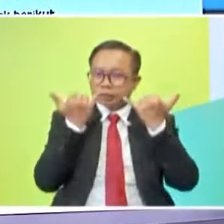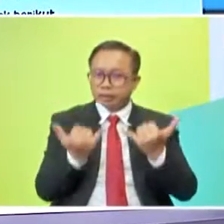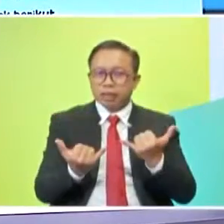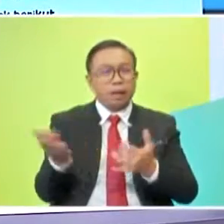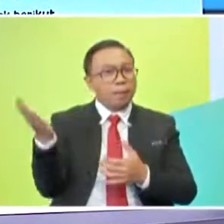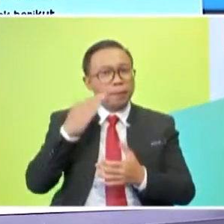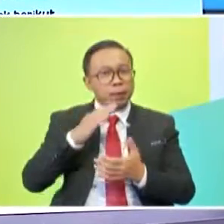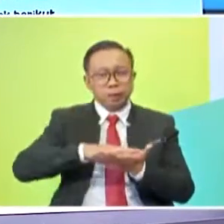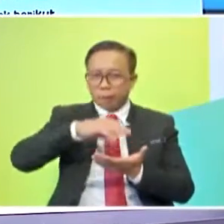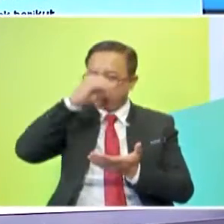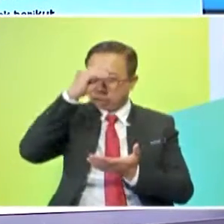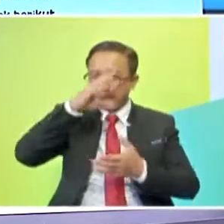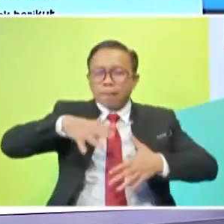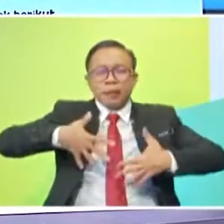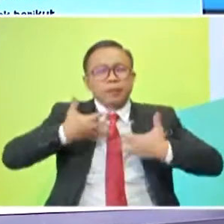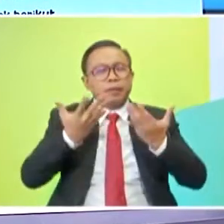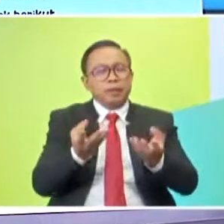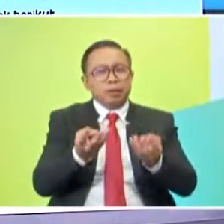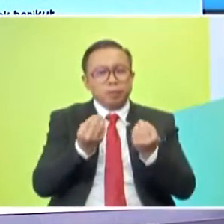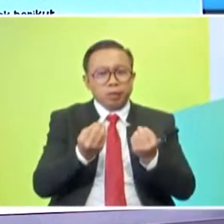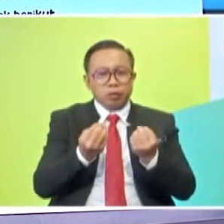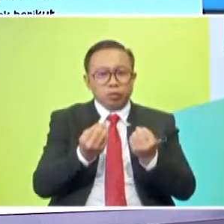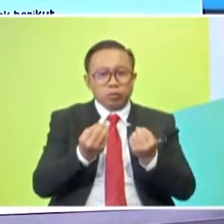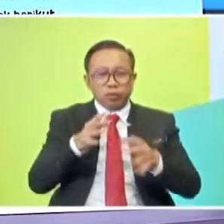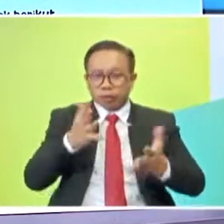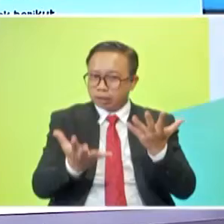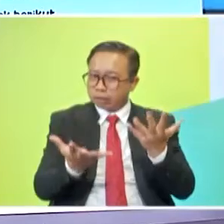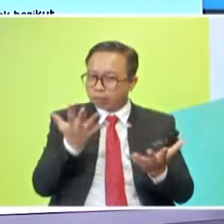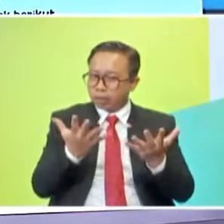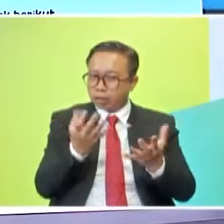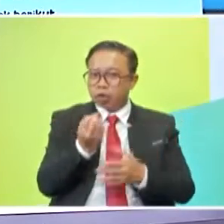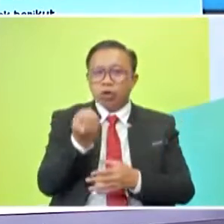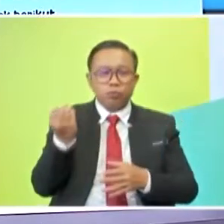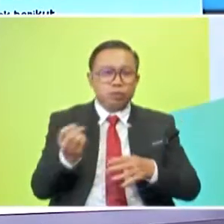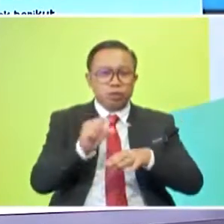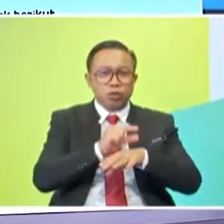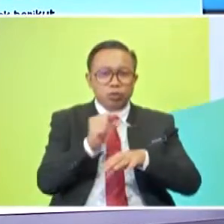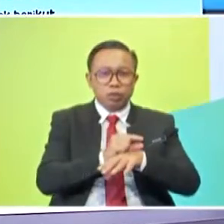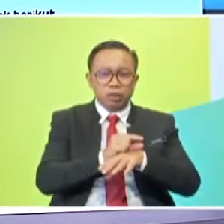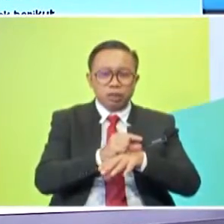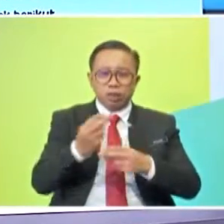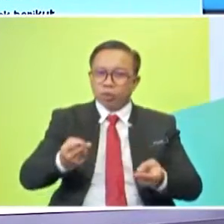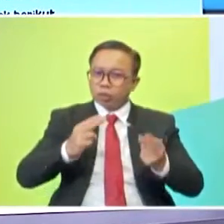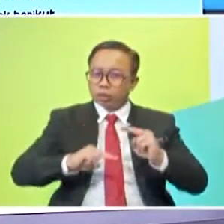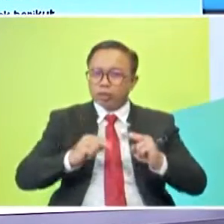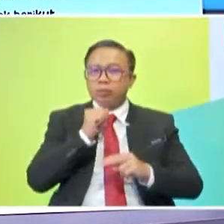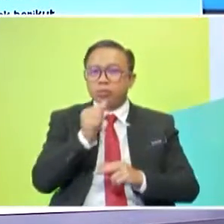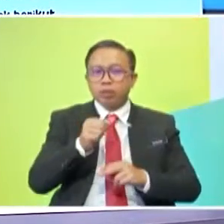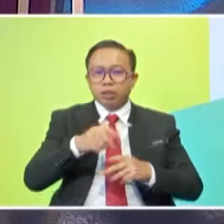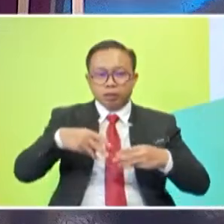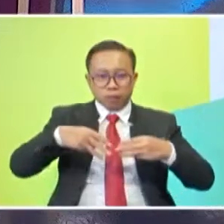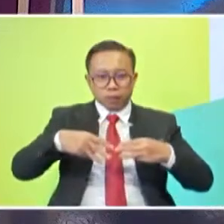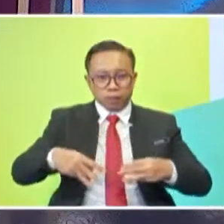Mari kita belajar macam mana caranya nak menimbang objek menggunakan unit Bukan piawai bila dapat